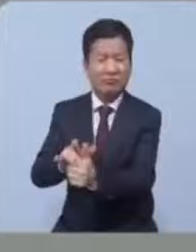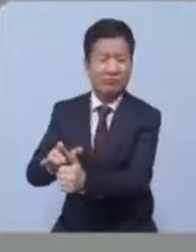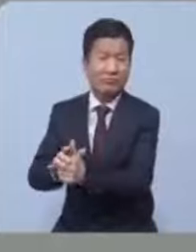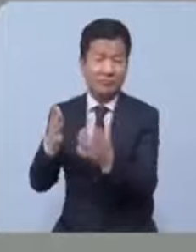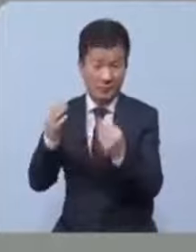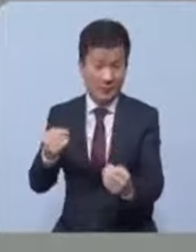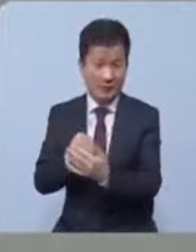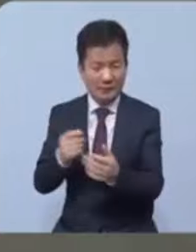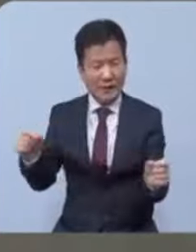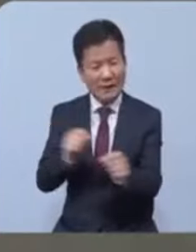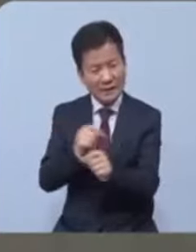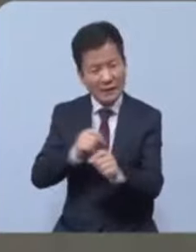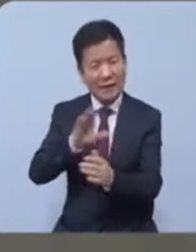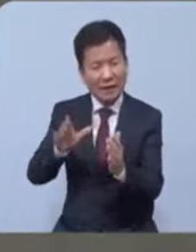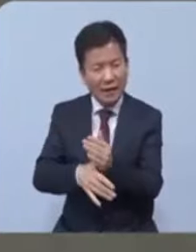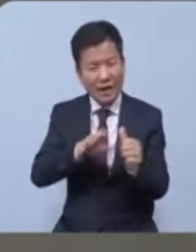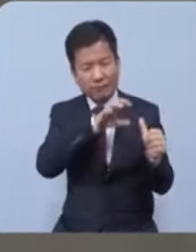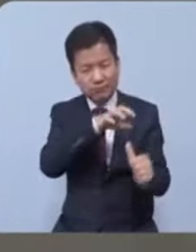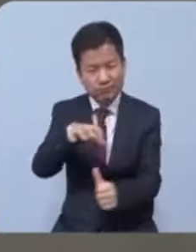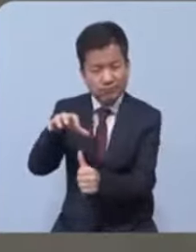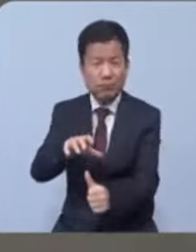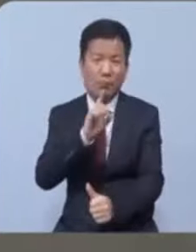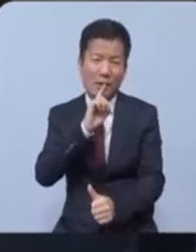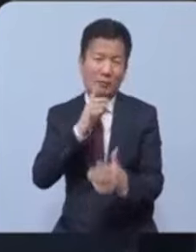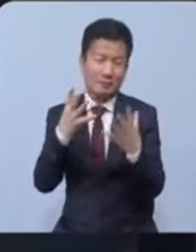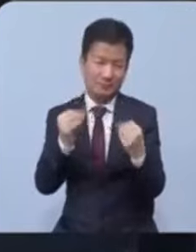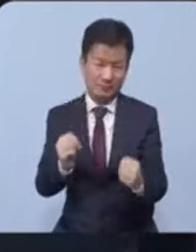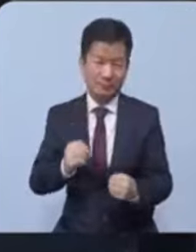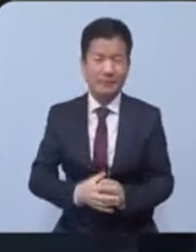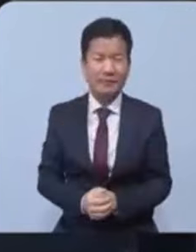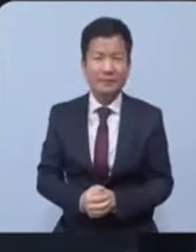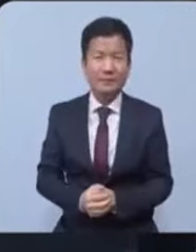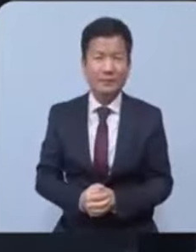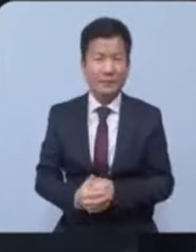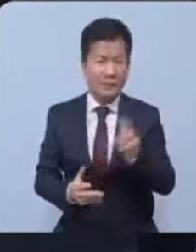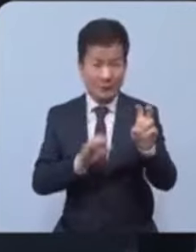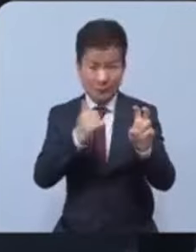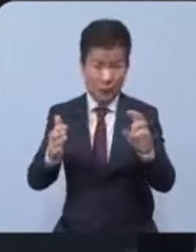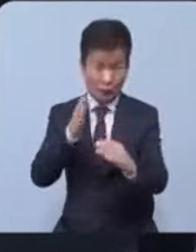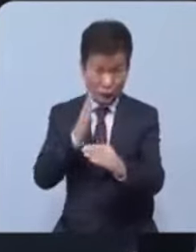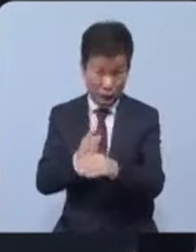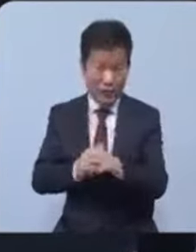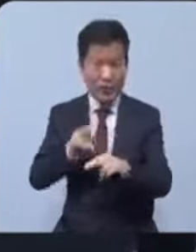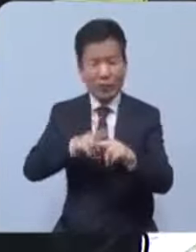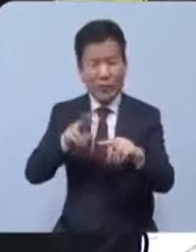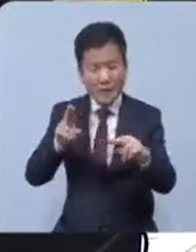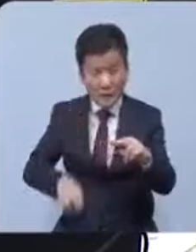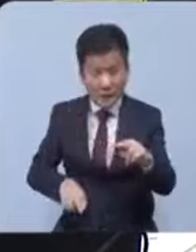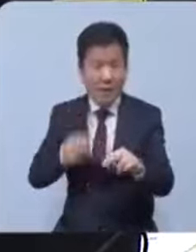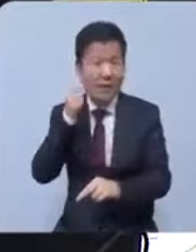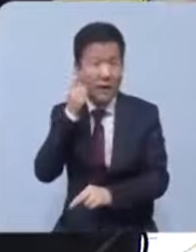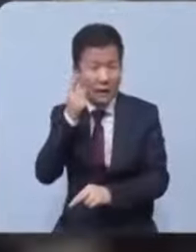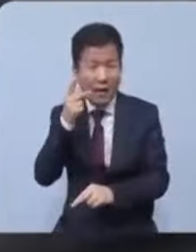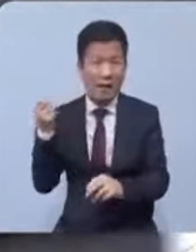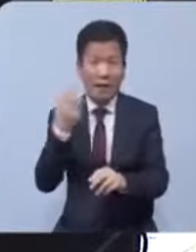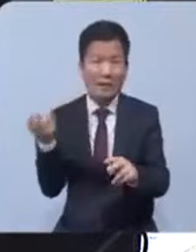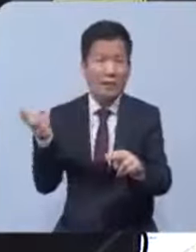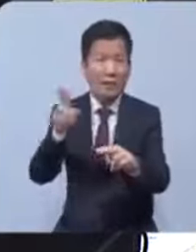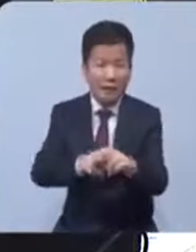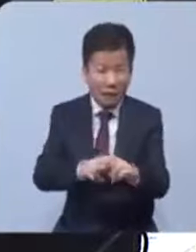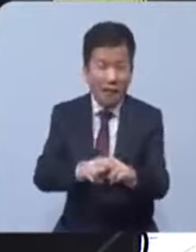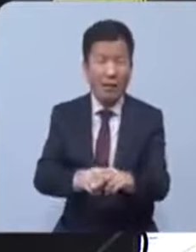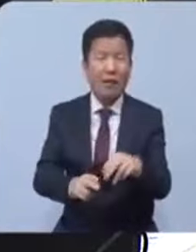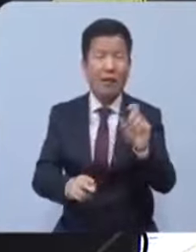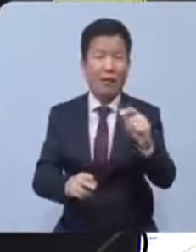꿰차면서 인사철마다 낙하산 논란이 불거집니다. 20명 중에 퇴직한 지 한 달 이내 재취업하신